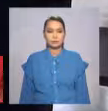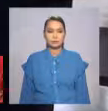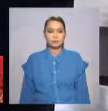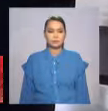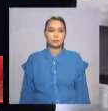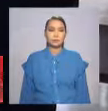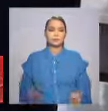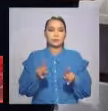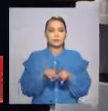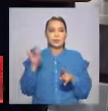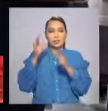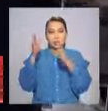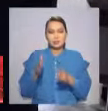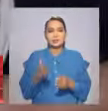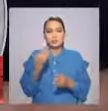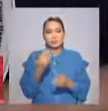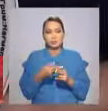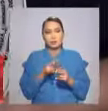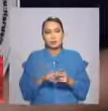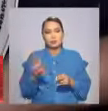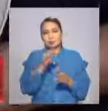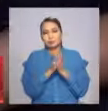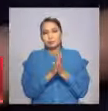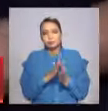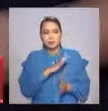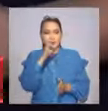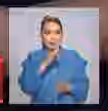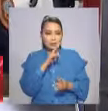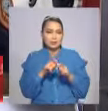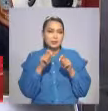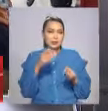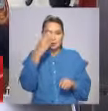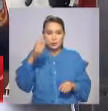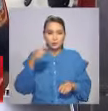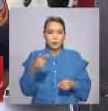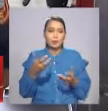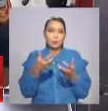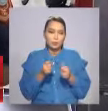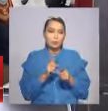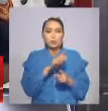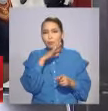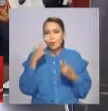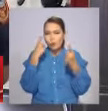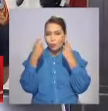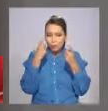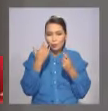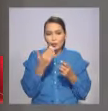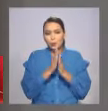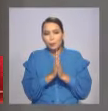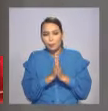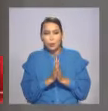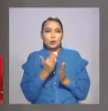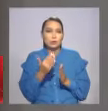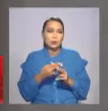Снять такую биографическую картину просили казахстанцы, говорят создатели сериала. Они получили сотни сообщений с просьбами. После того,